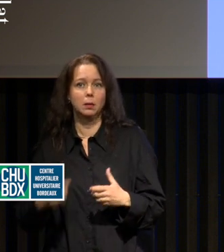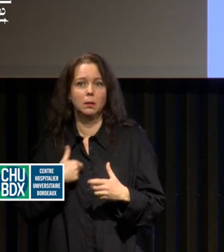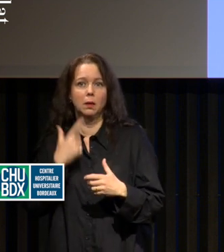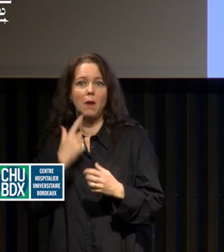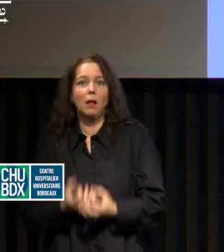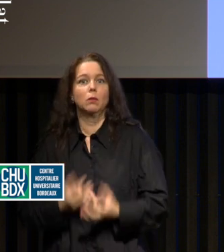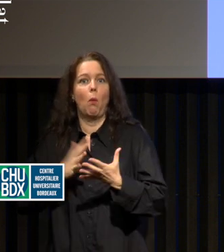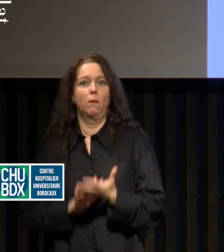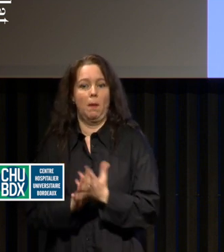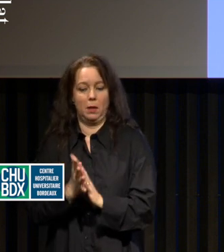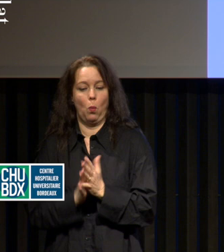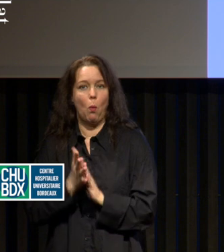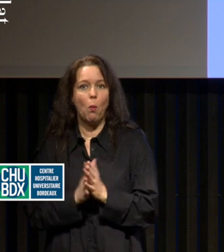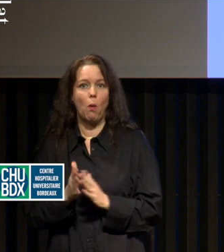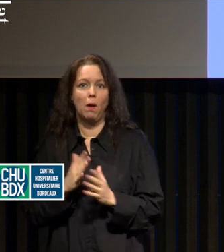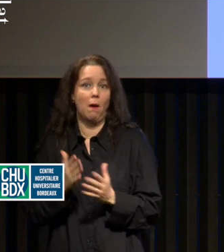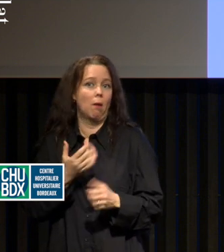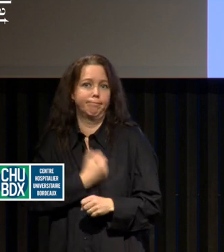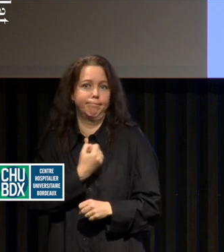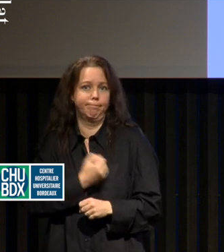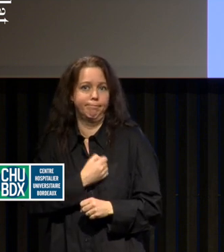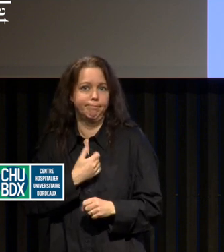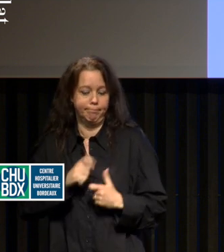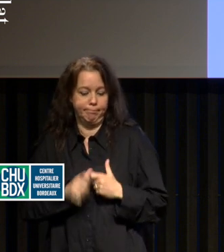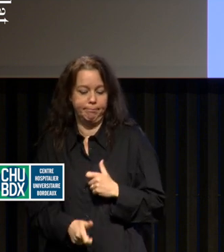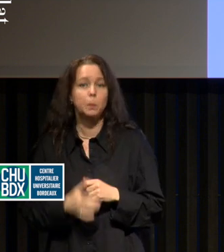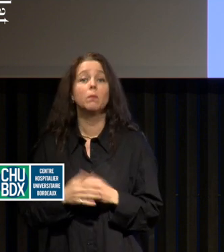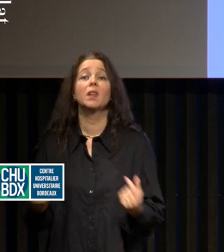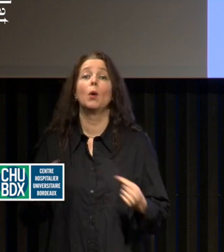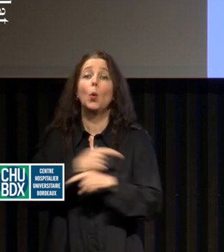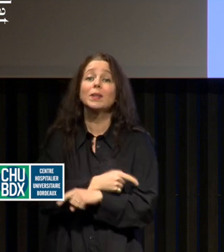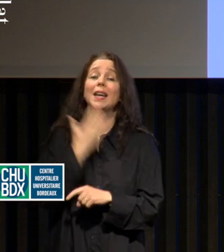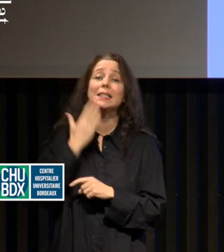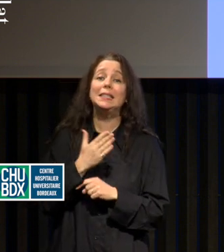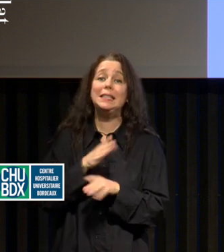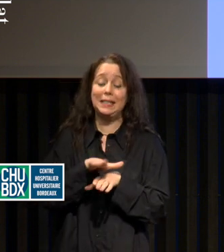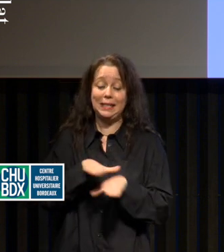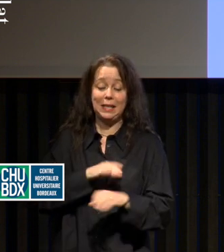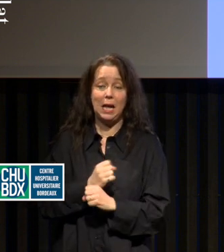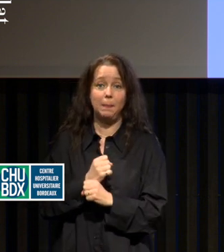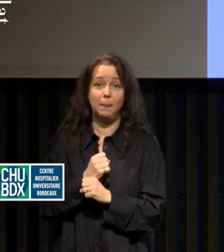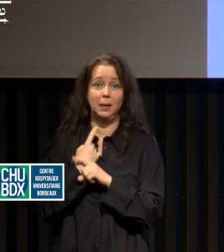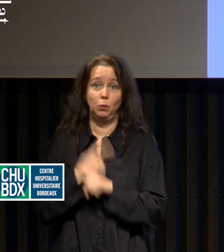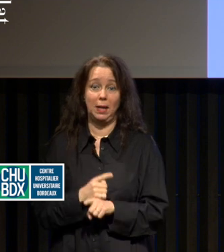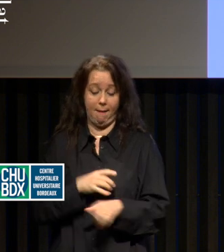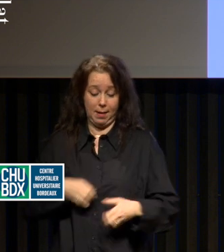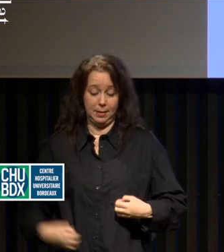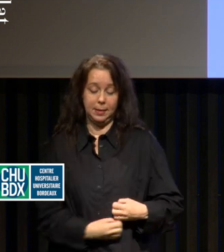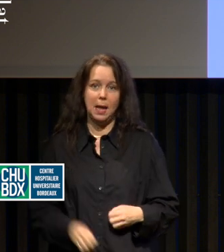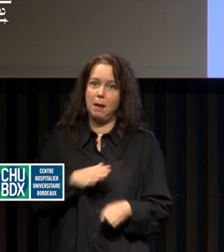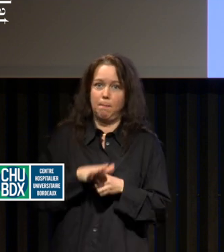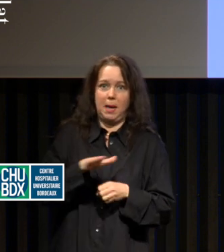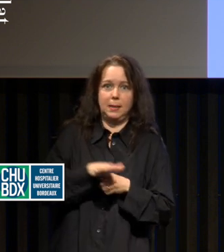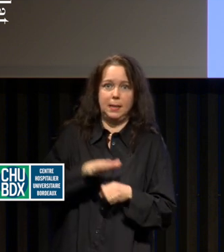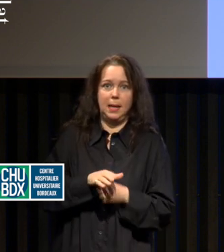qui va entraîner des lésions. Et au contraire, si le système immunitaire intestinal est déficient, on va plutôt avoir des